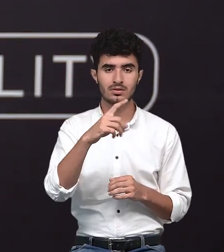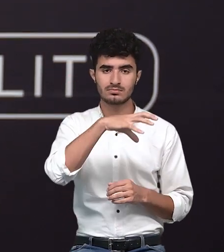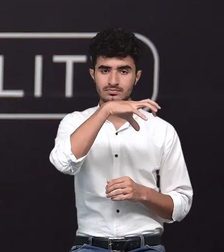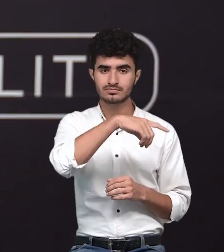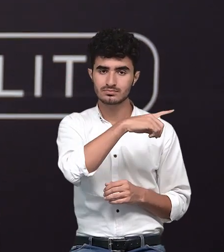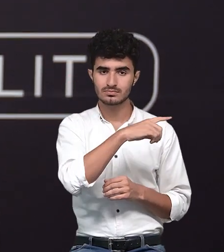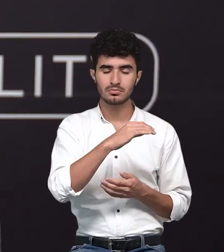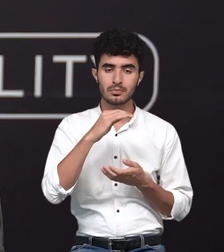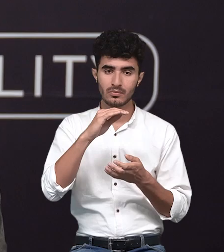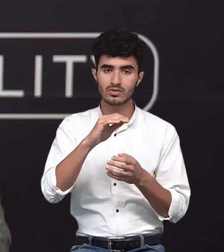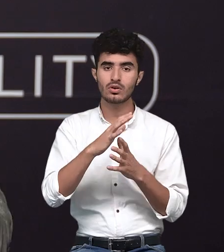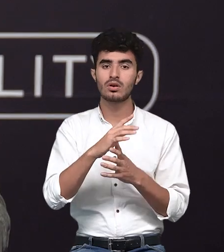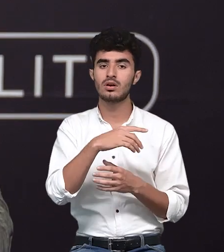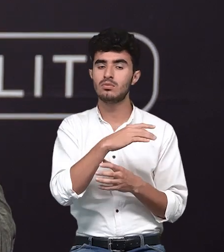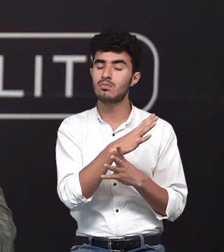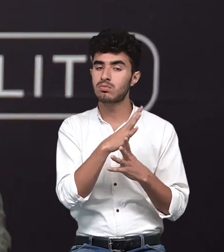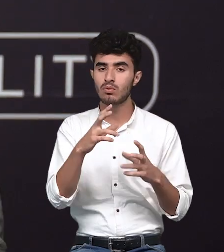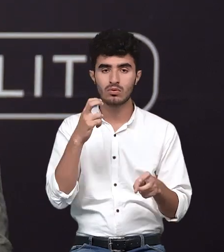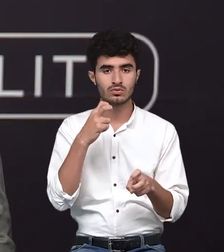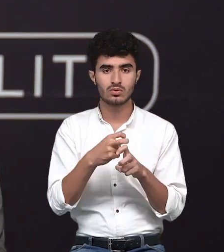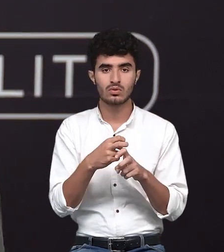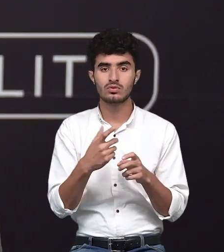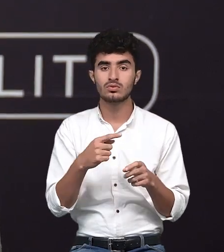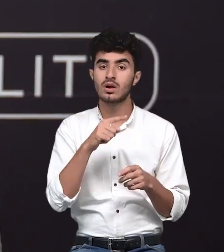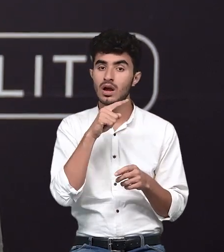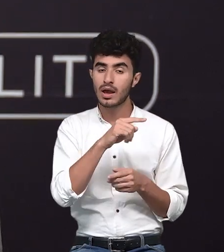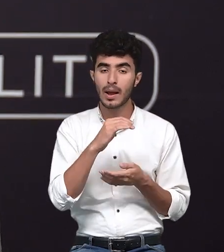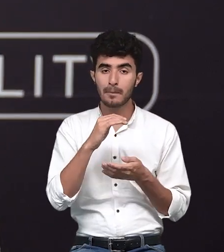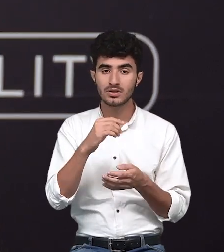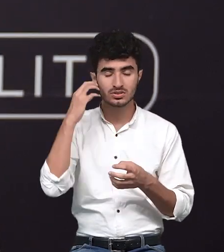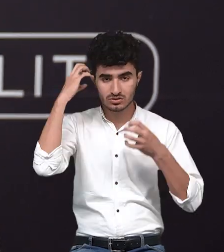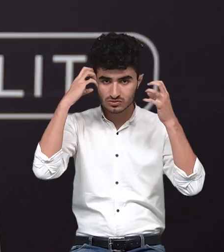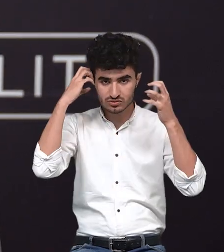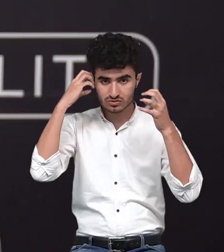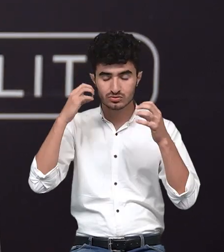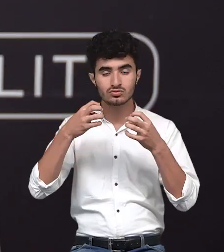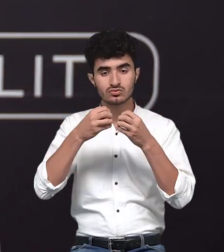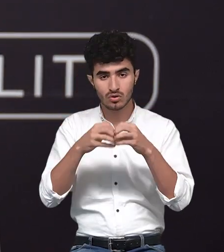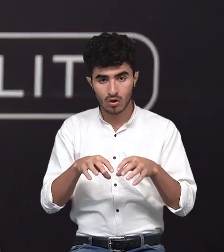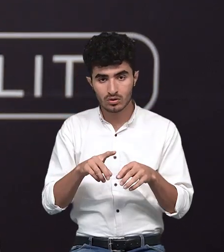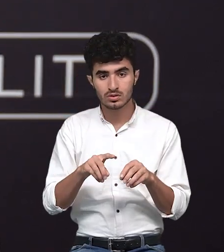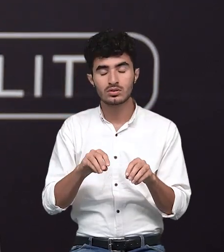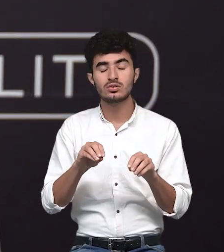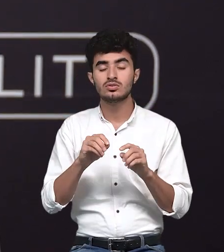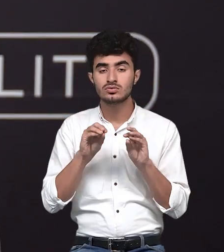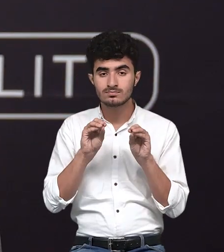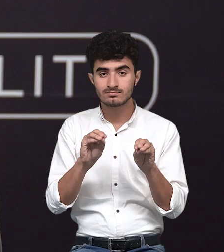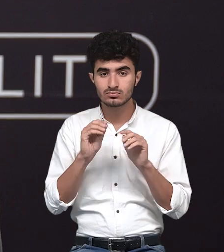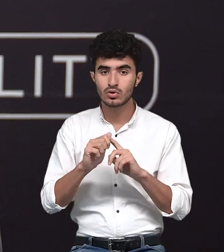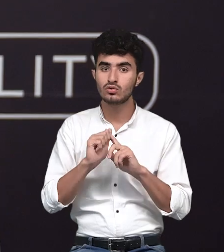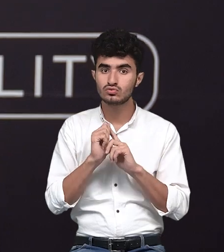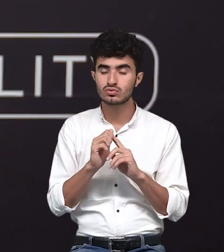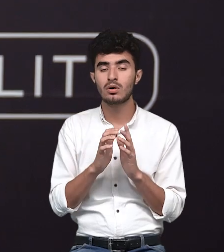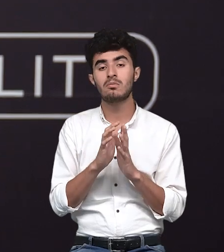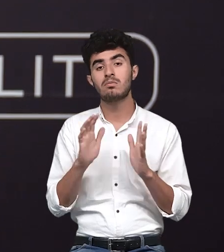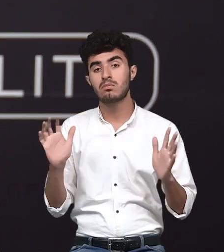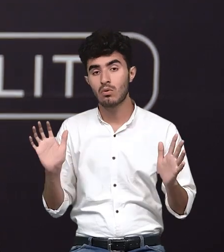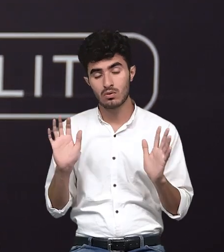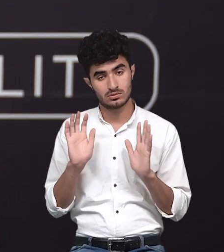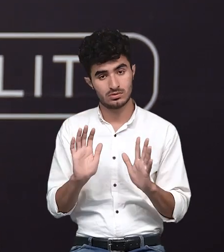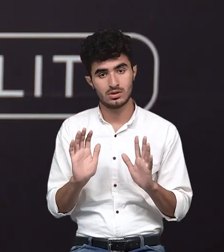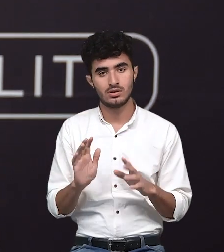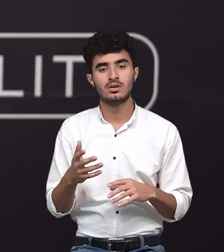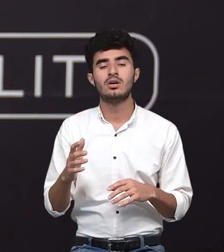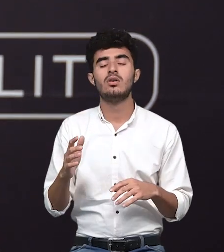ایک ٹریجڈی ہوئی، یہ ان بچوں کو سائیکیٹرک ہیلپ کی بہت ضرورت ہوتی ہے۔ بہت ساری اس طرح کی